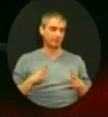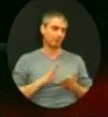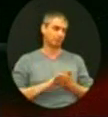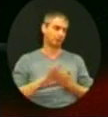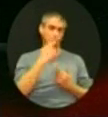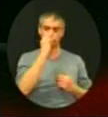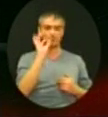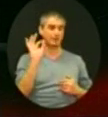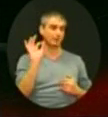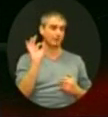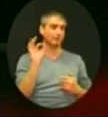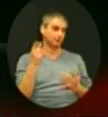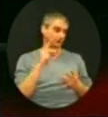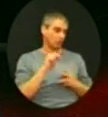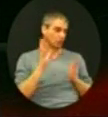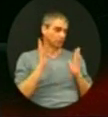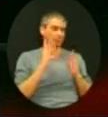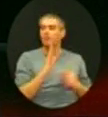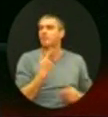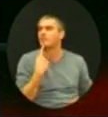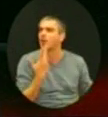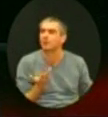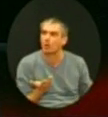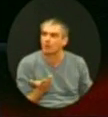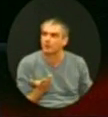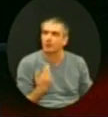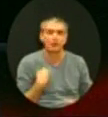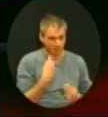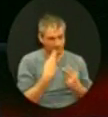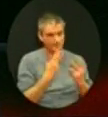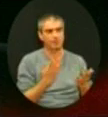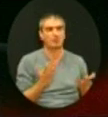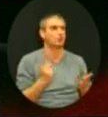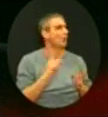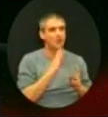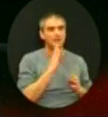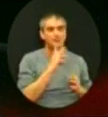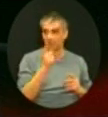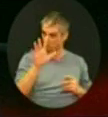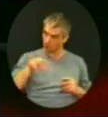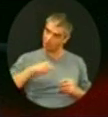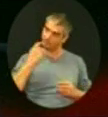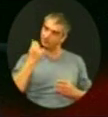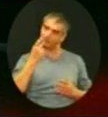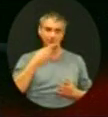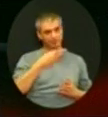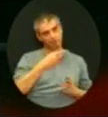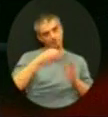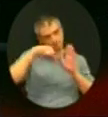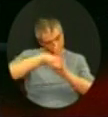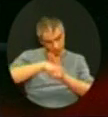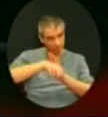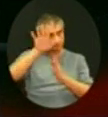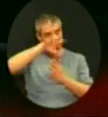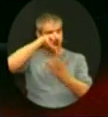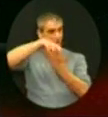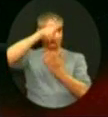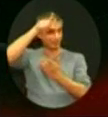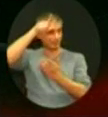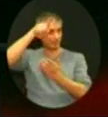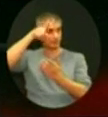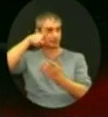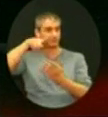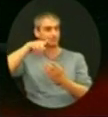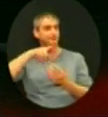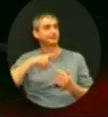פשוט מבחינתם. זו סוגיה מאוד מאוד בדרגה. מה אתה אומר לי בעצם? אני אתן לך גם את הפתרון, לא רק את הבעיה. שהם לוקחים את הכסף, ומשקיעים אותו באזור המרכז כדי